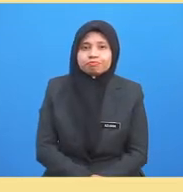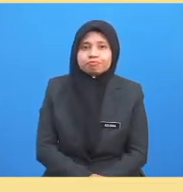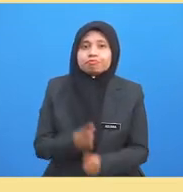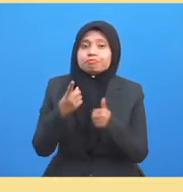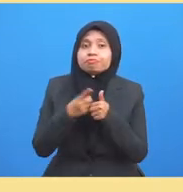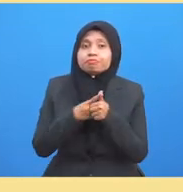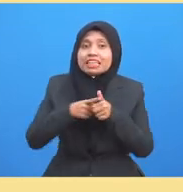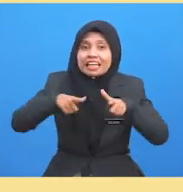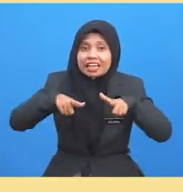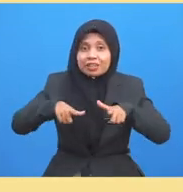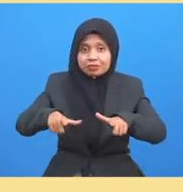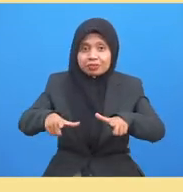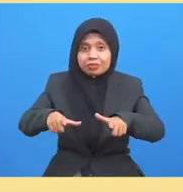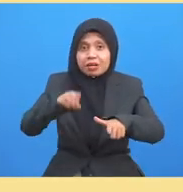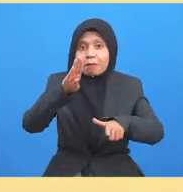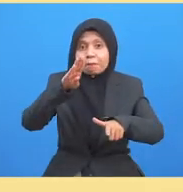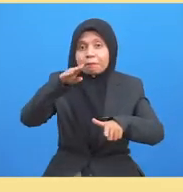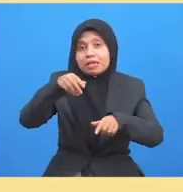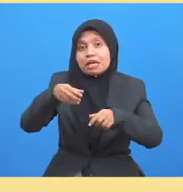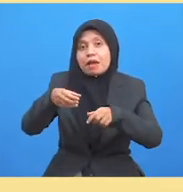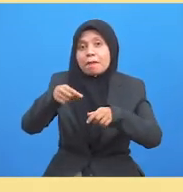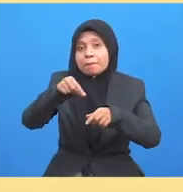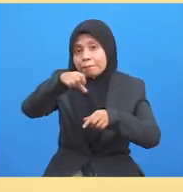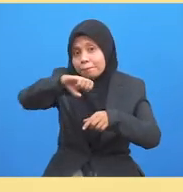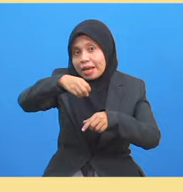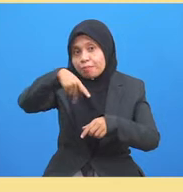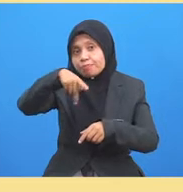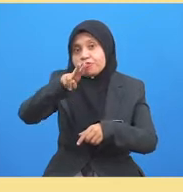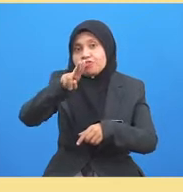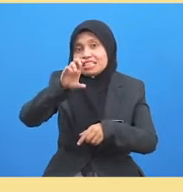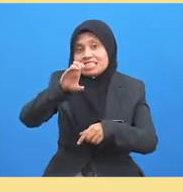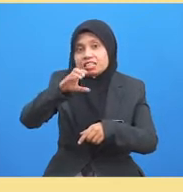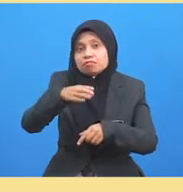A. Kayu, B. Pipe PVC, C. Cardboard.